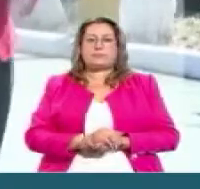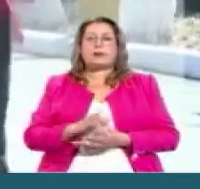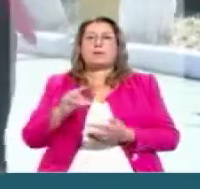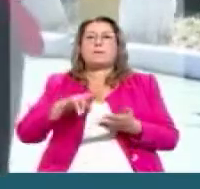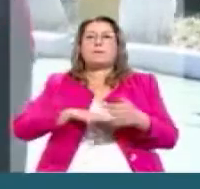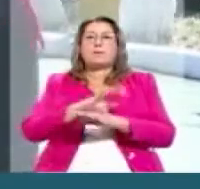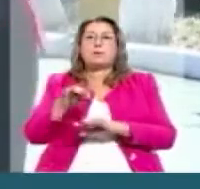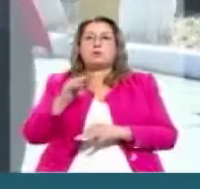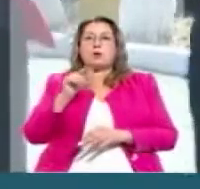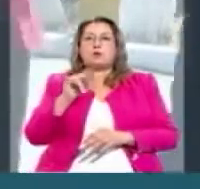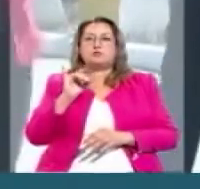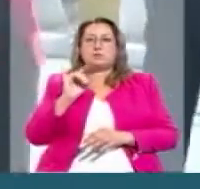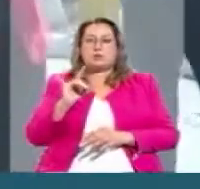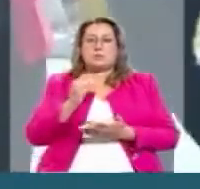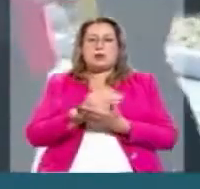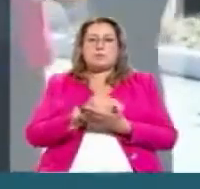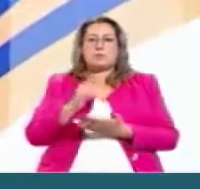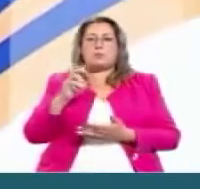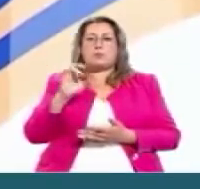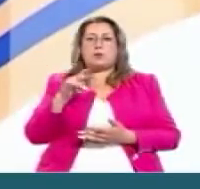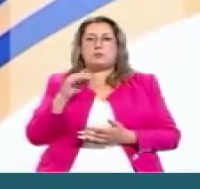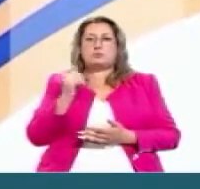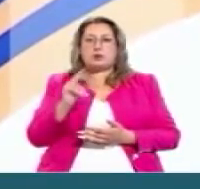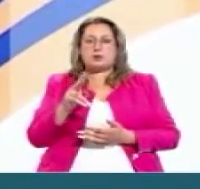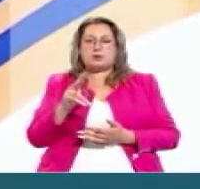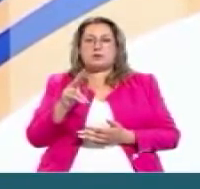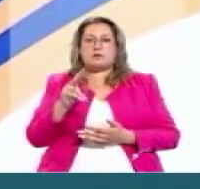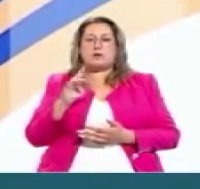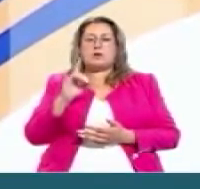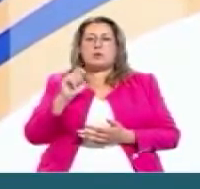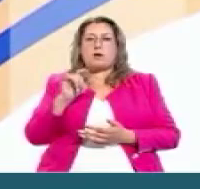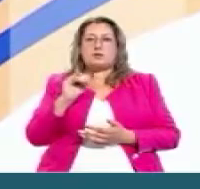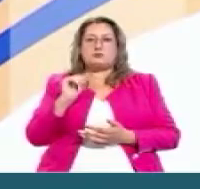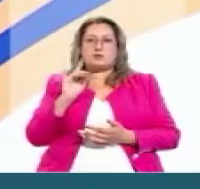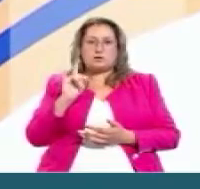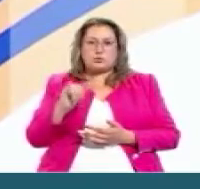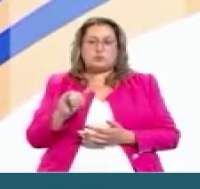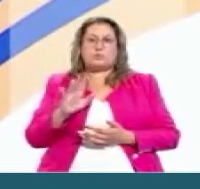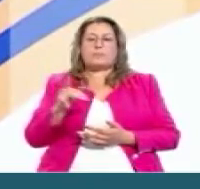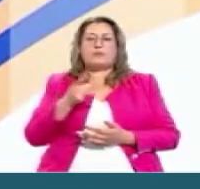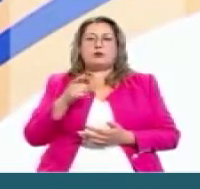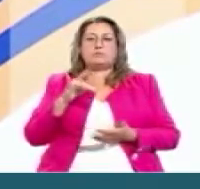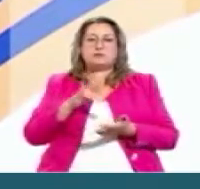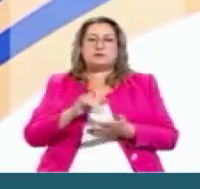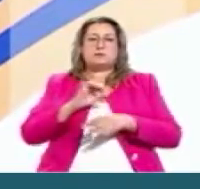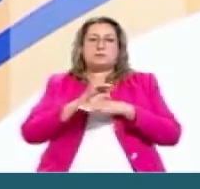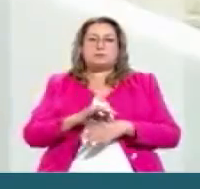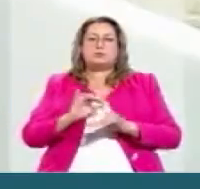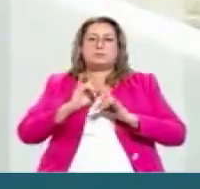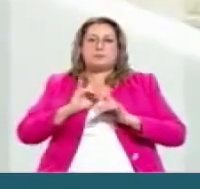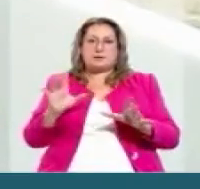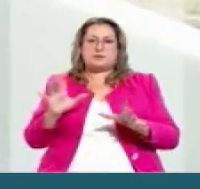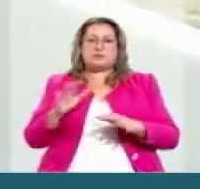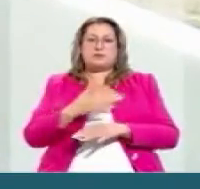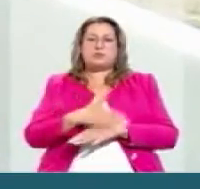жер кіші жобасы аясында аудан орталығында Ахмет Байтұрсынұлы көшесінің мерекесі өтті. Тарихқа көз тастар болсақ, бұрын бұл көше Луначарский деп аталған. Кейін